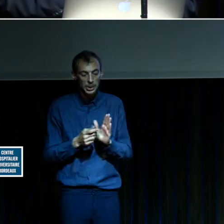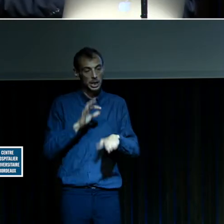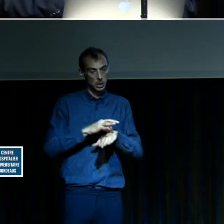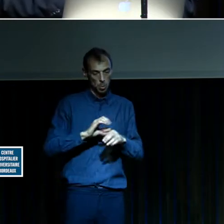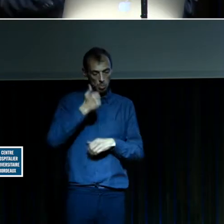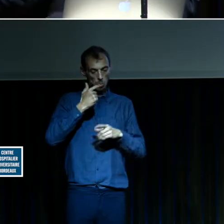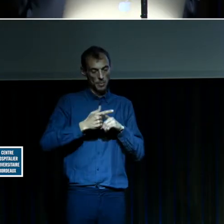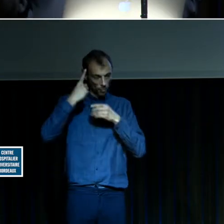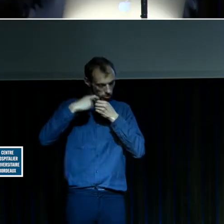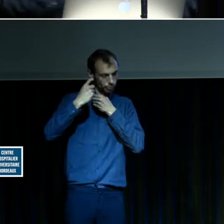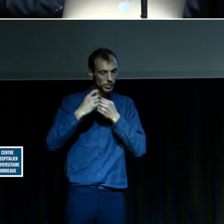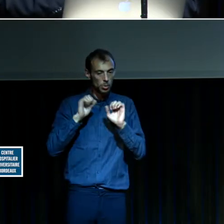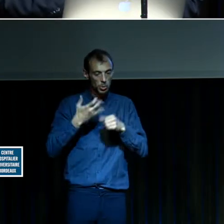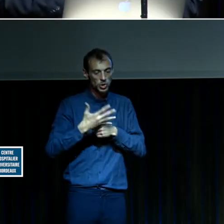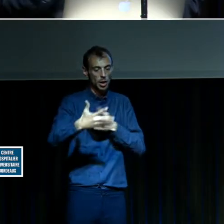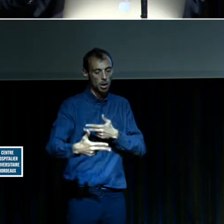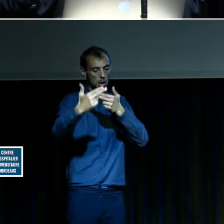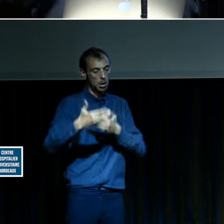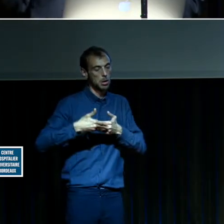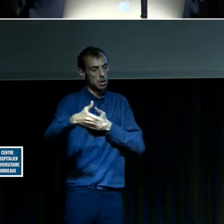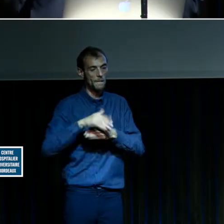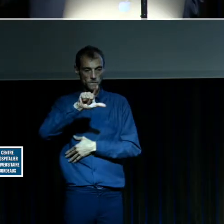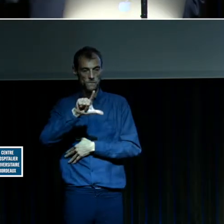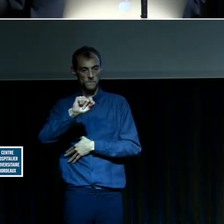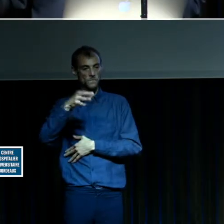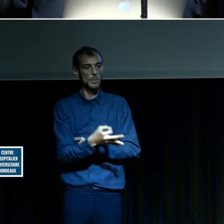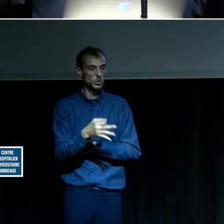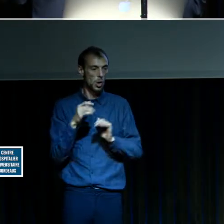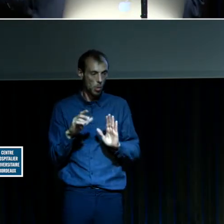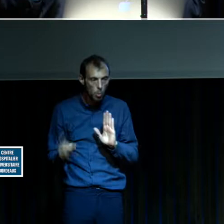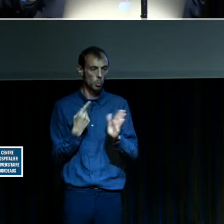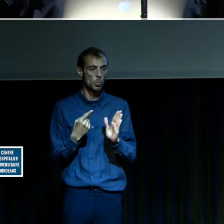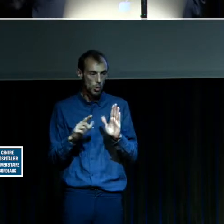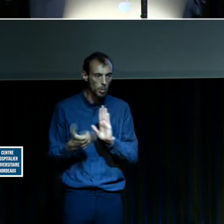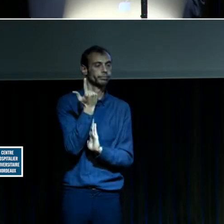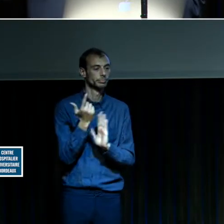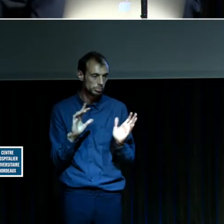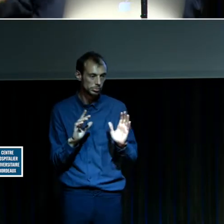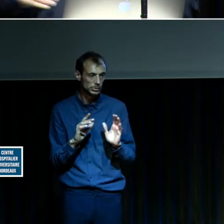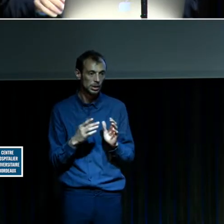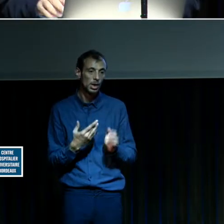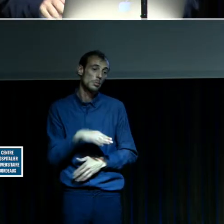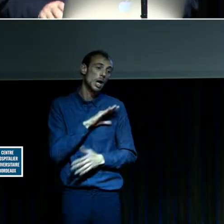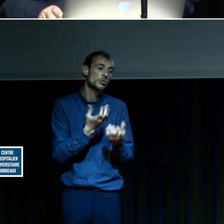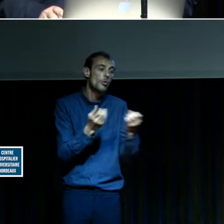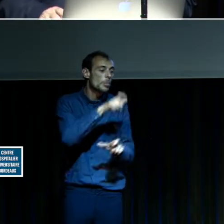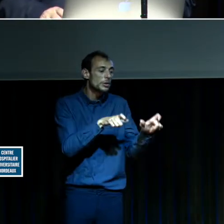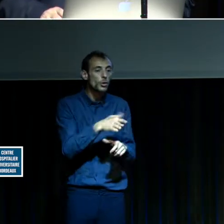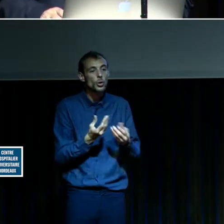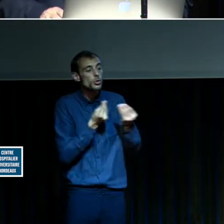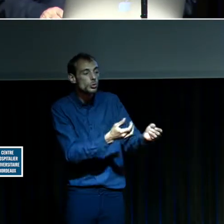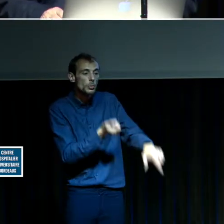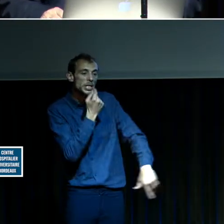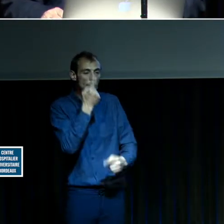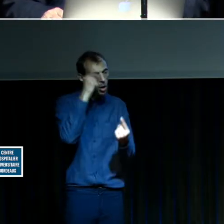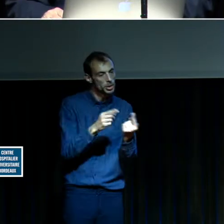des personnes qui, au fil du temps, oublient de prendre les médicaments qu'on a donnés après le premier accident vasculaire cérébral pour éviter qu'il y ait des récidives. Donc c'est très important de ne